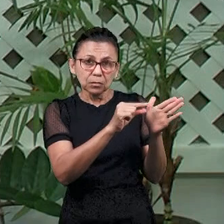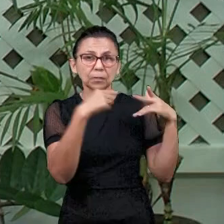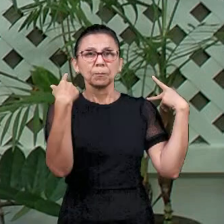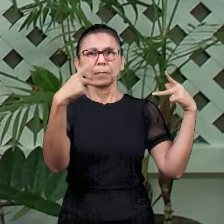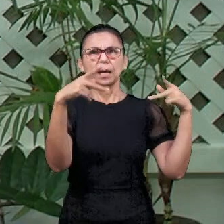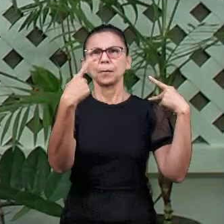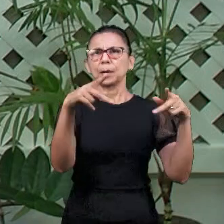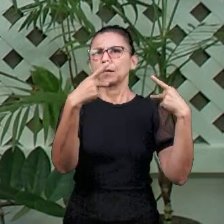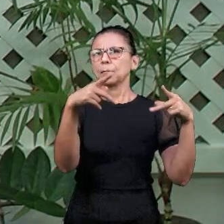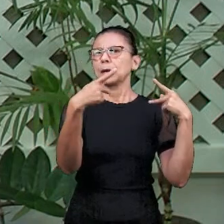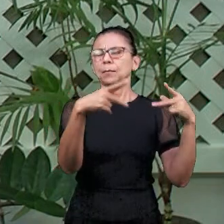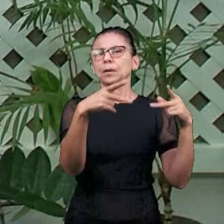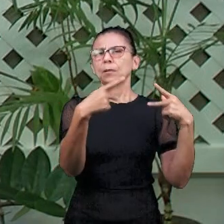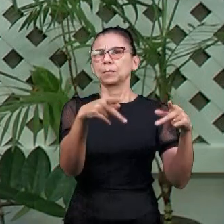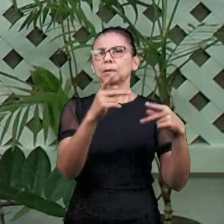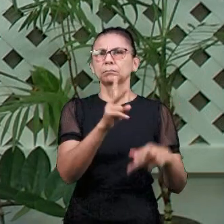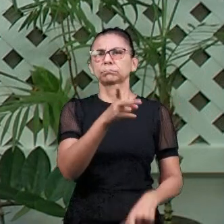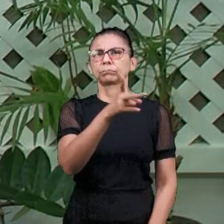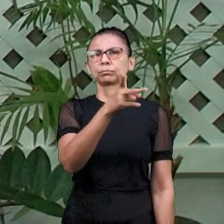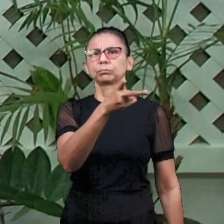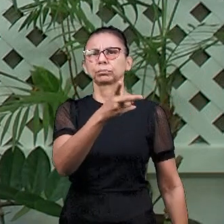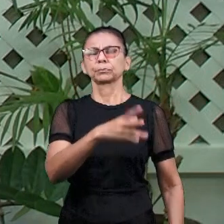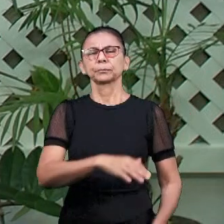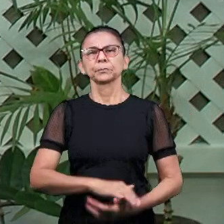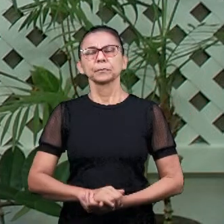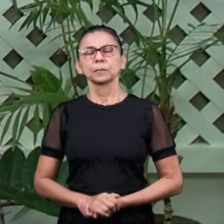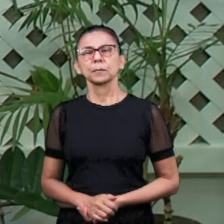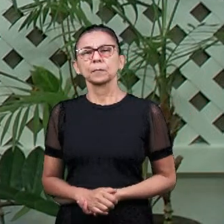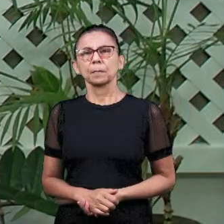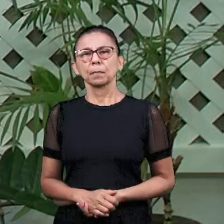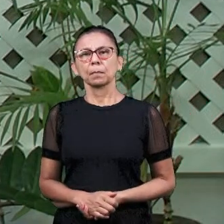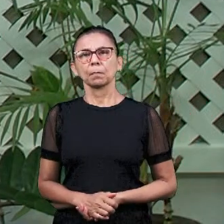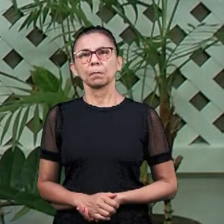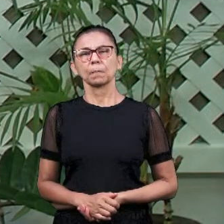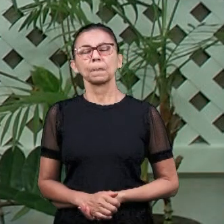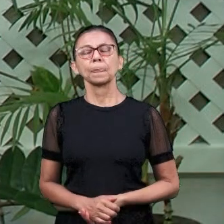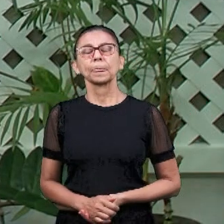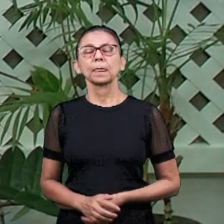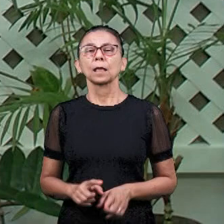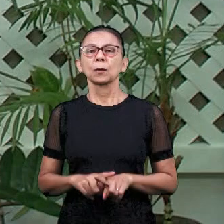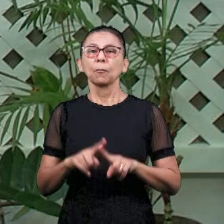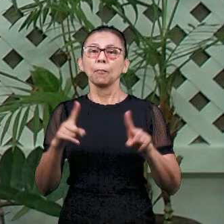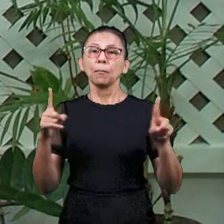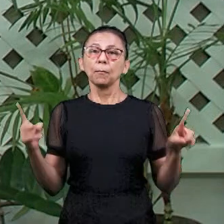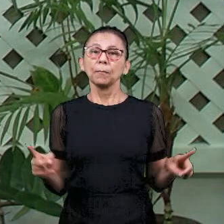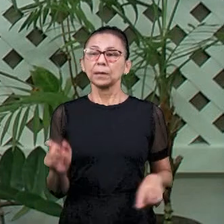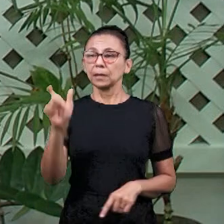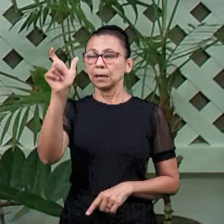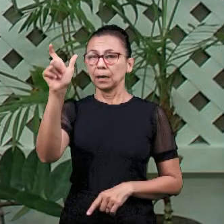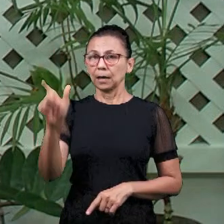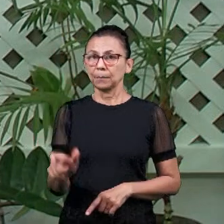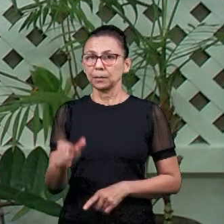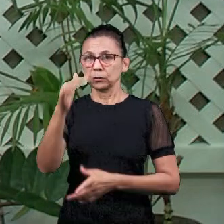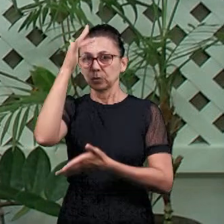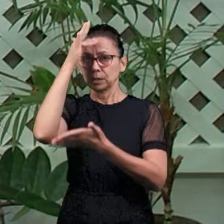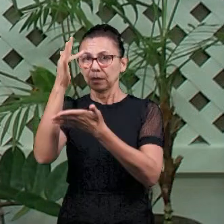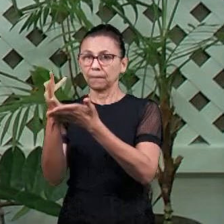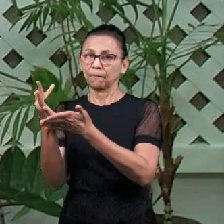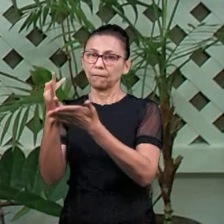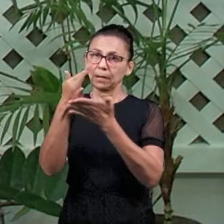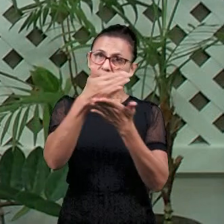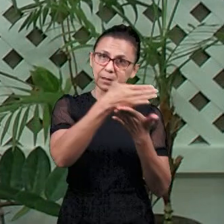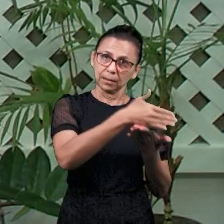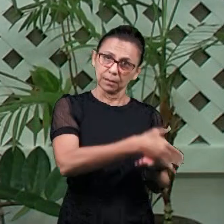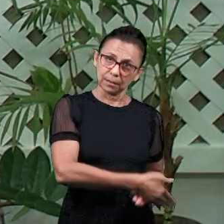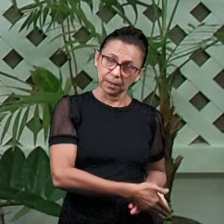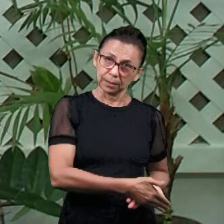cela. Par rapport à l'apostate, nous connaissons déjà. Il quitte, il sort de parmi nous. Il est